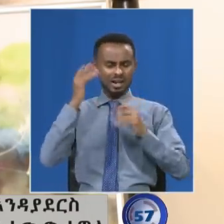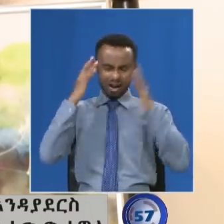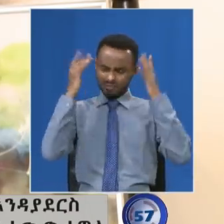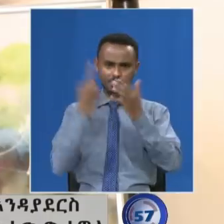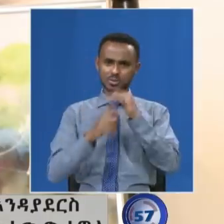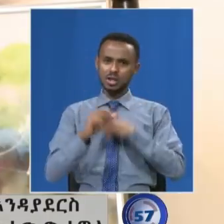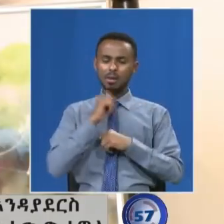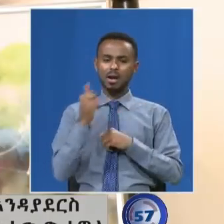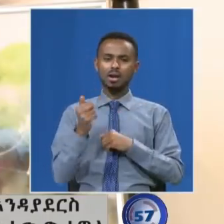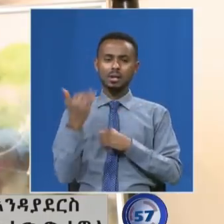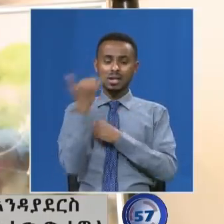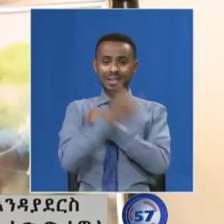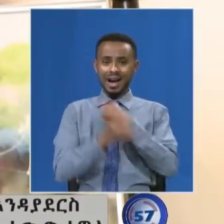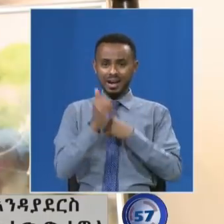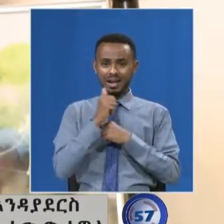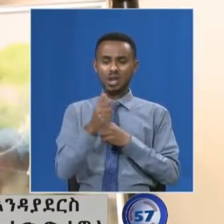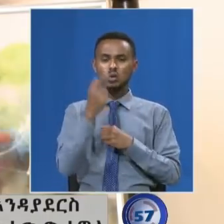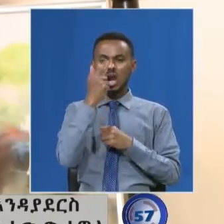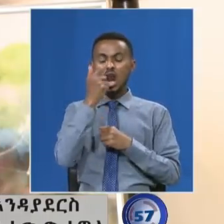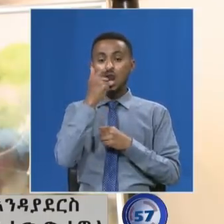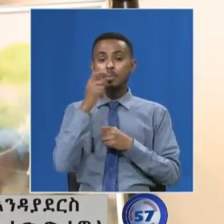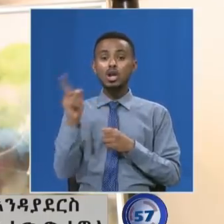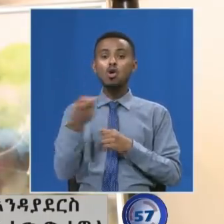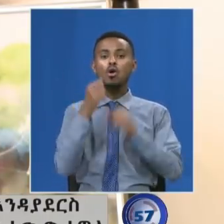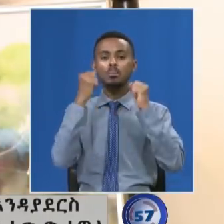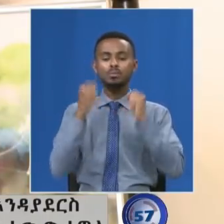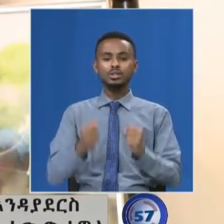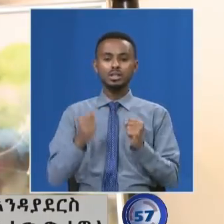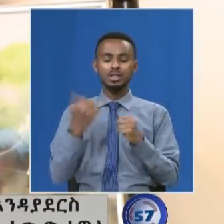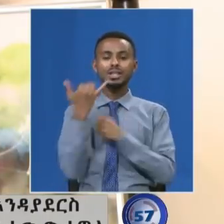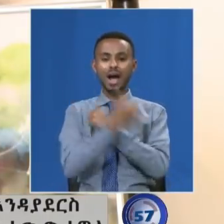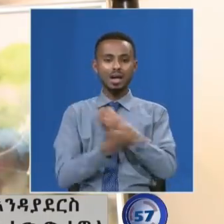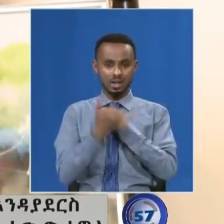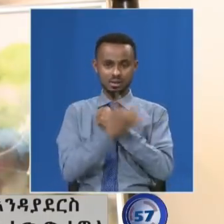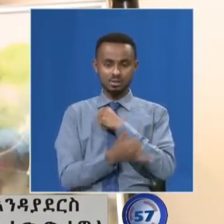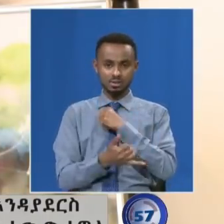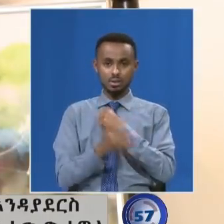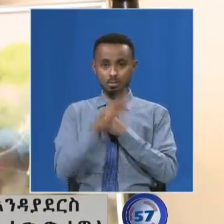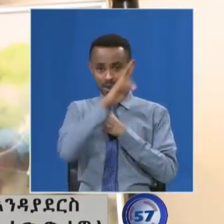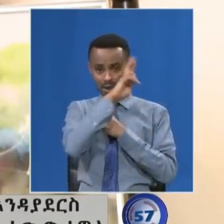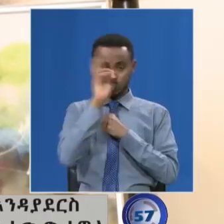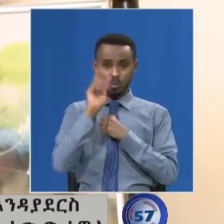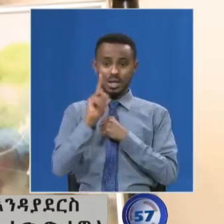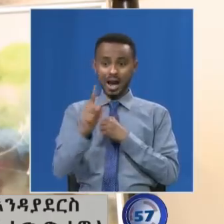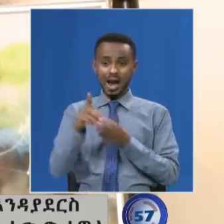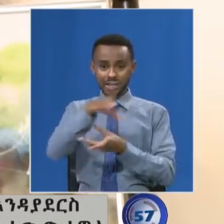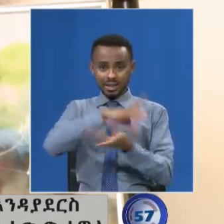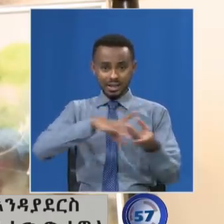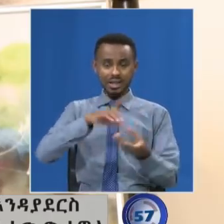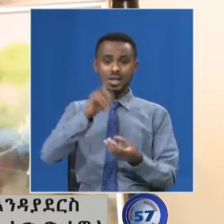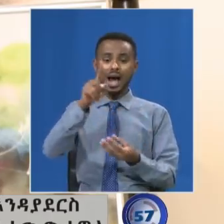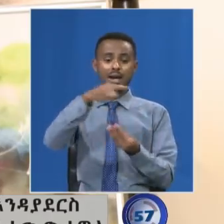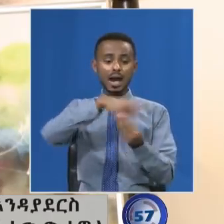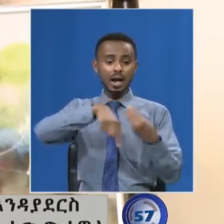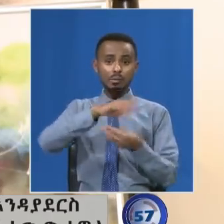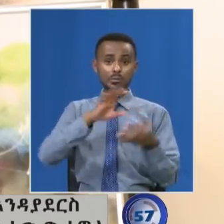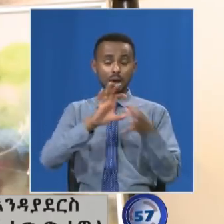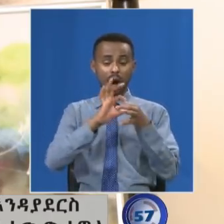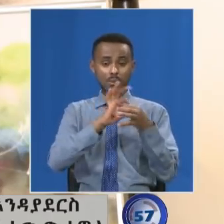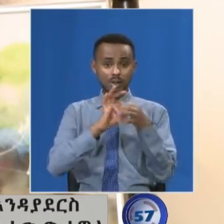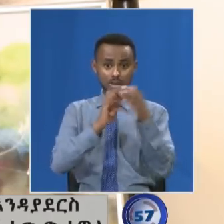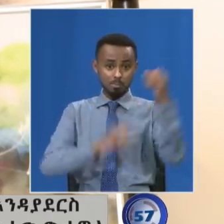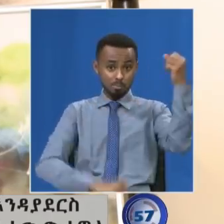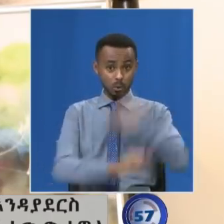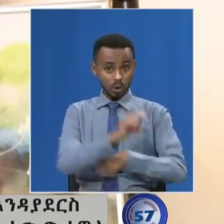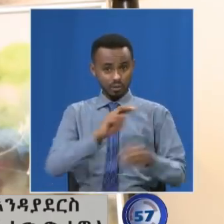ማለት እንደ ሀገር ራሱ ልምድ ሊሆን የሚችል ማለት እንደ ሀገር ማለት። ምክንያቱም የአንድ ክልል የአንድ አካባቢ ማህበረሰብ መጎዳት